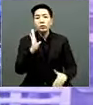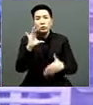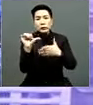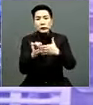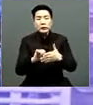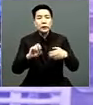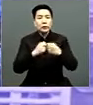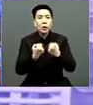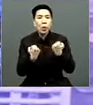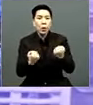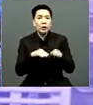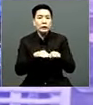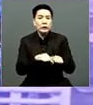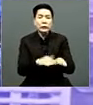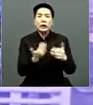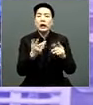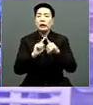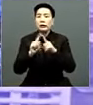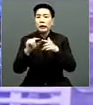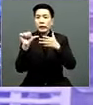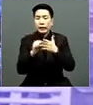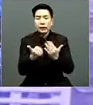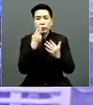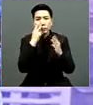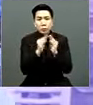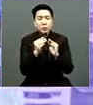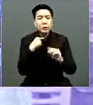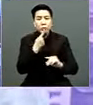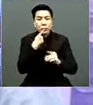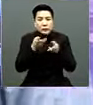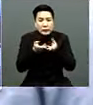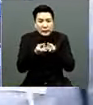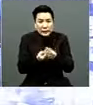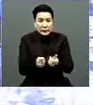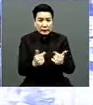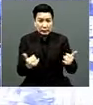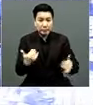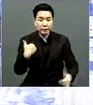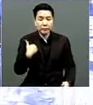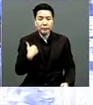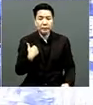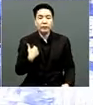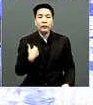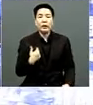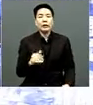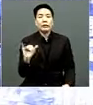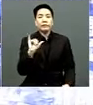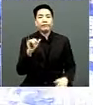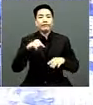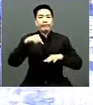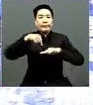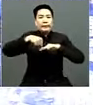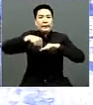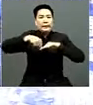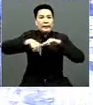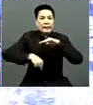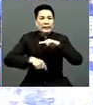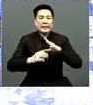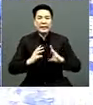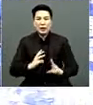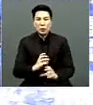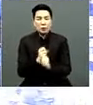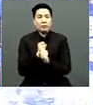ในเรื่องของการจราจรด้วยตรงนี้ที่ประชุมมีอะไรเพิ่มเติมไหมฮะ ก็ยังไม่ได้ลงในรายละเอียดแบบที่จะมีข้อสรุป